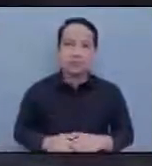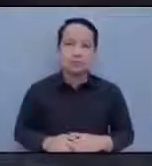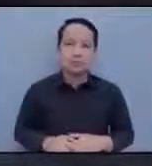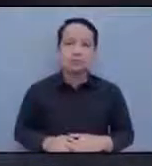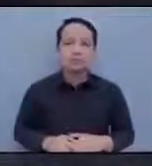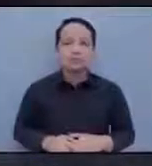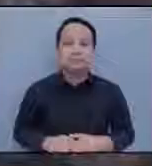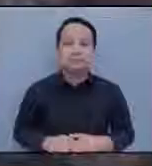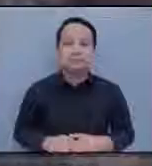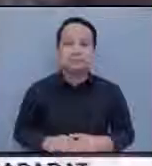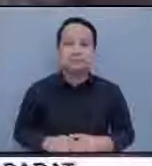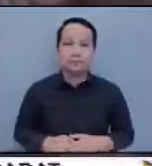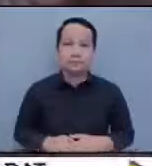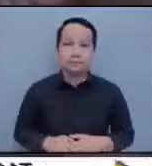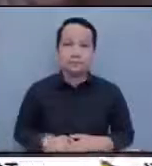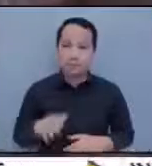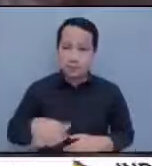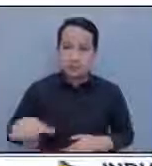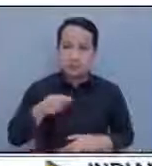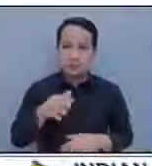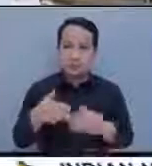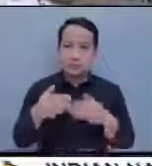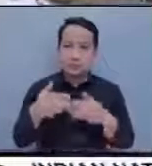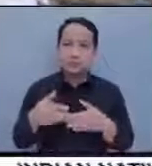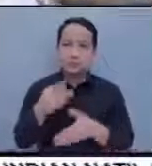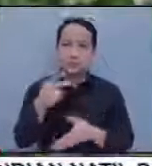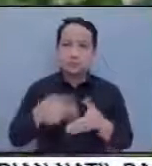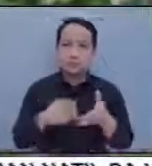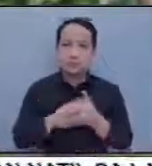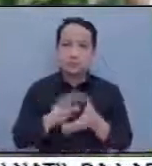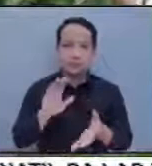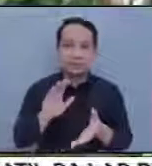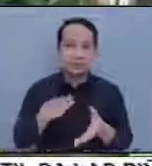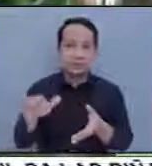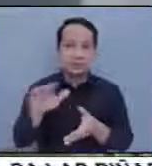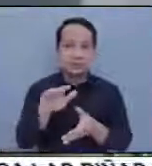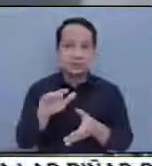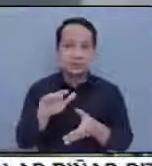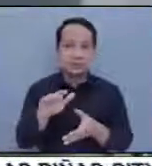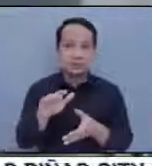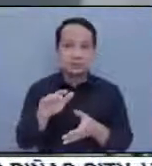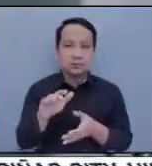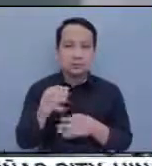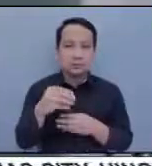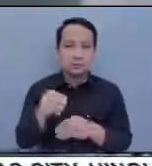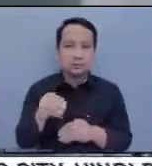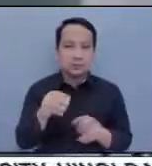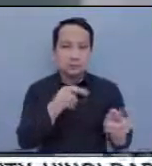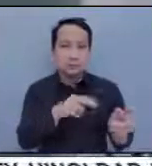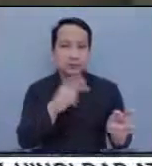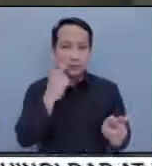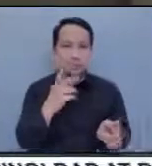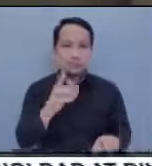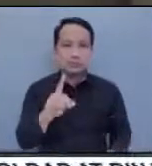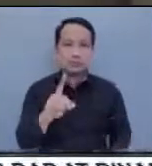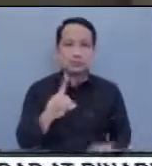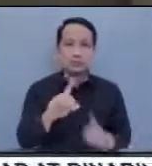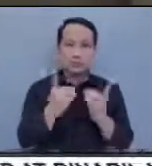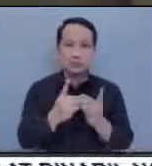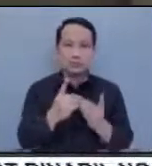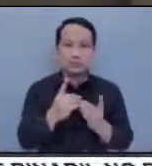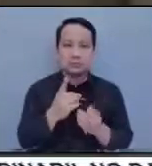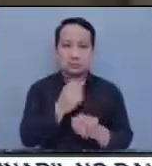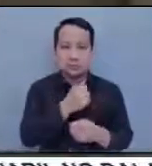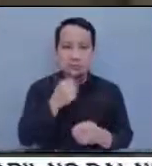Sa gitna ng patuloy na pagtaas ng presyo ng krudo at mga bilihin ngayon, kapwa tiniyak ng Department of Agriculture at Department